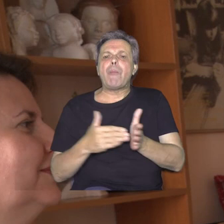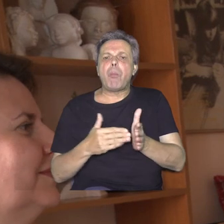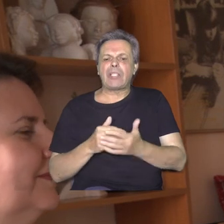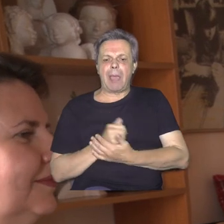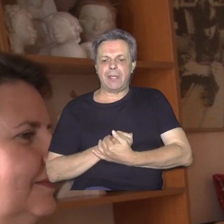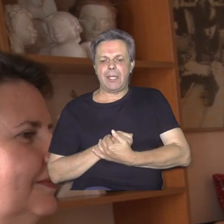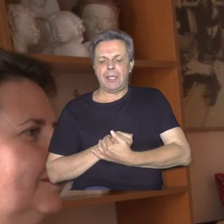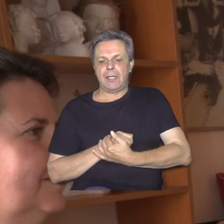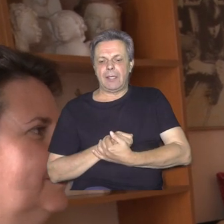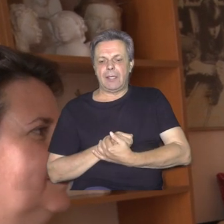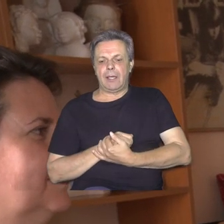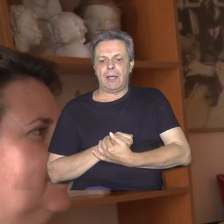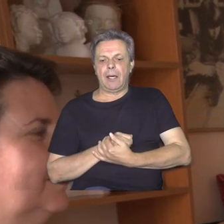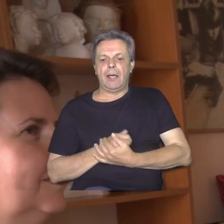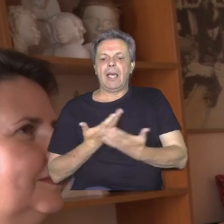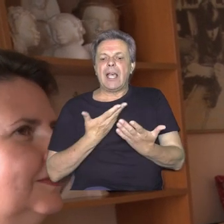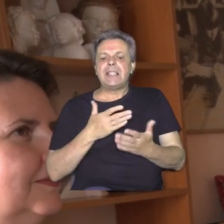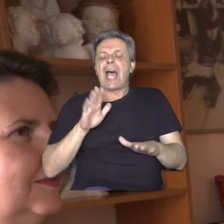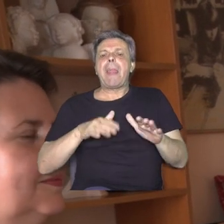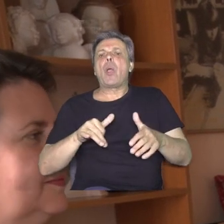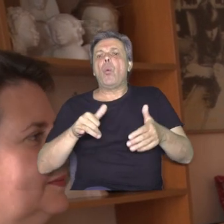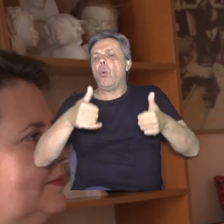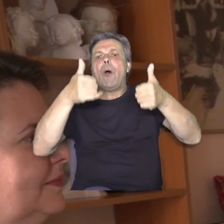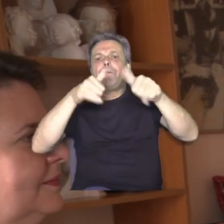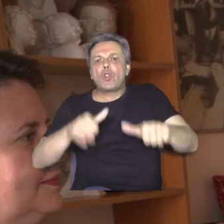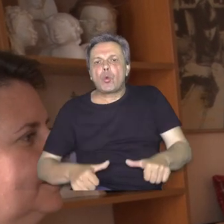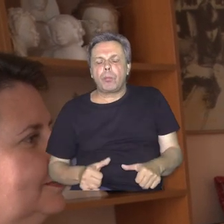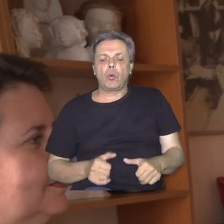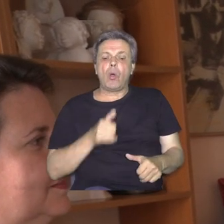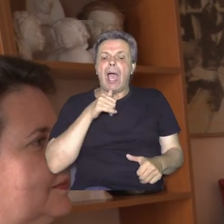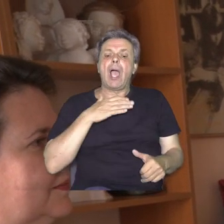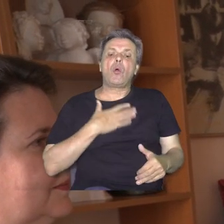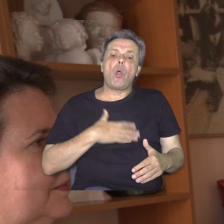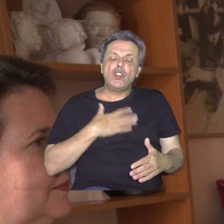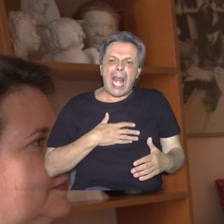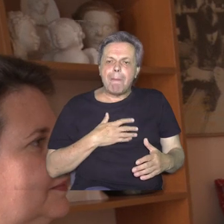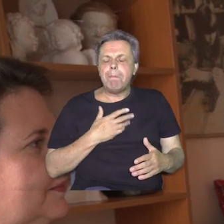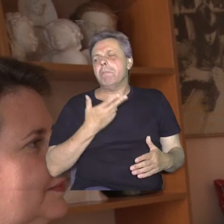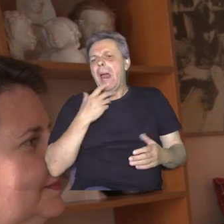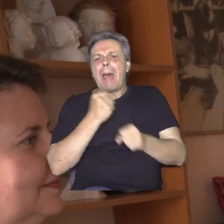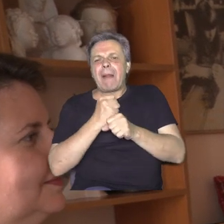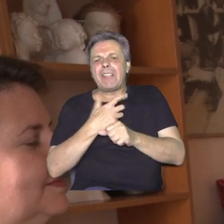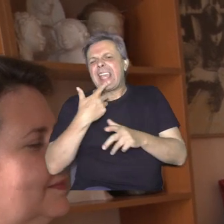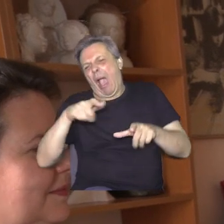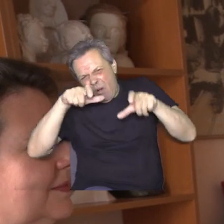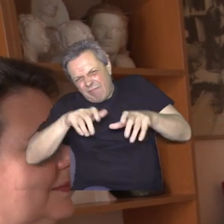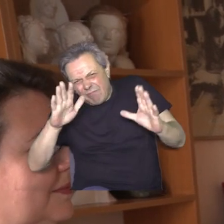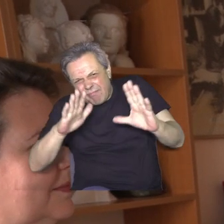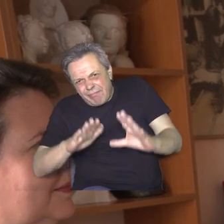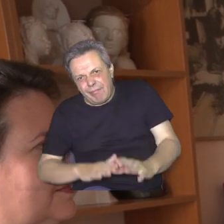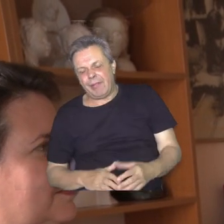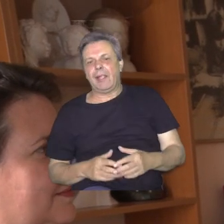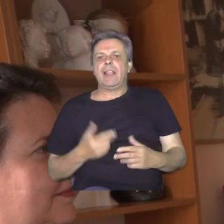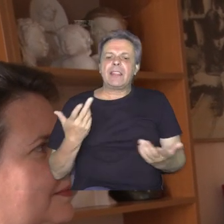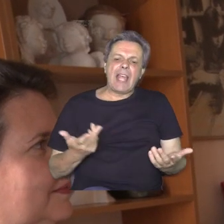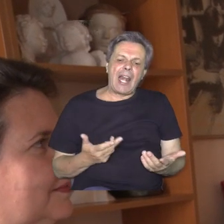moram upotrijebiti za neku skulpturu, a koju želim patinirati. Da li će